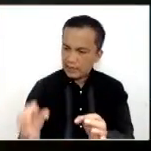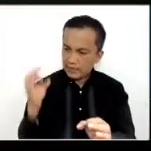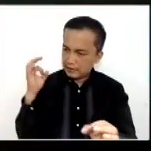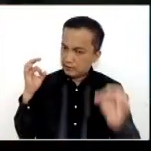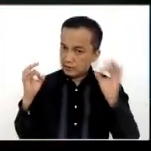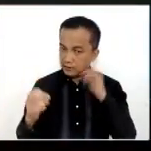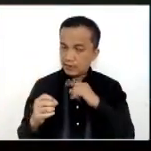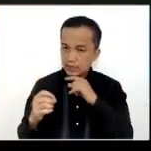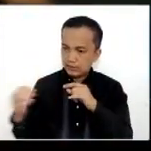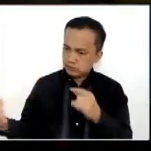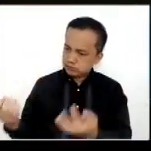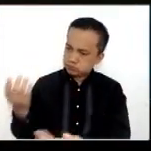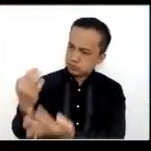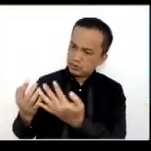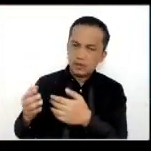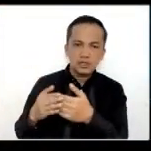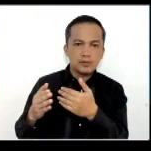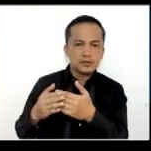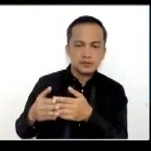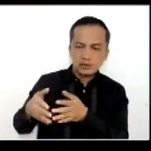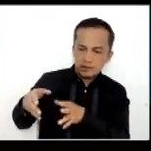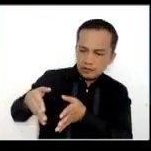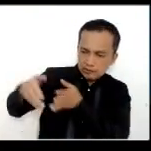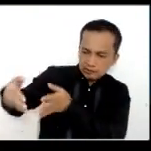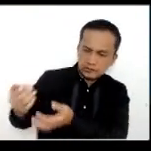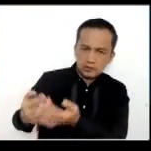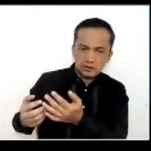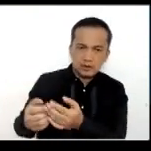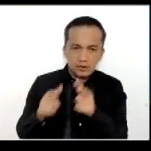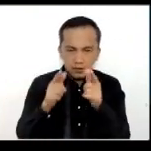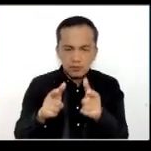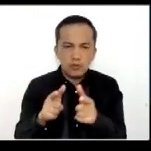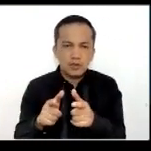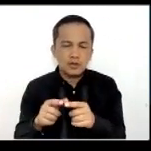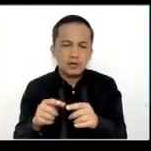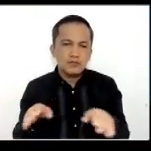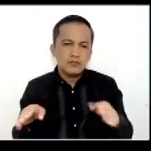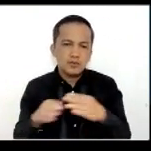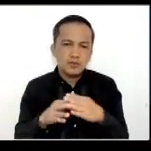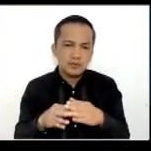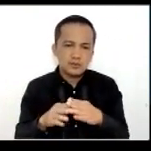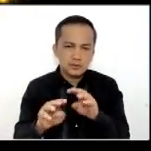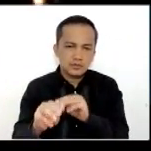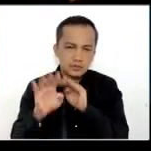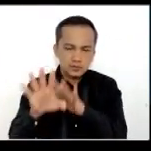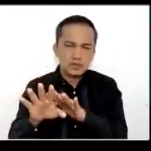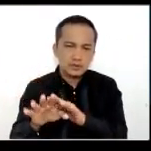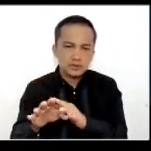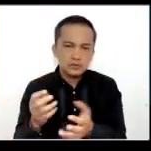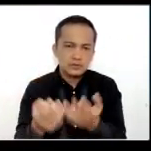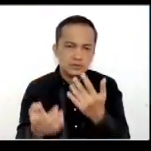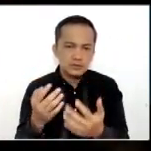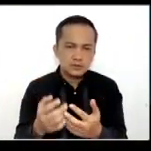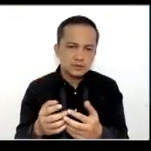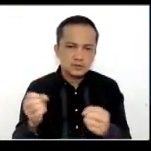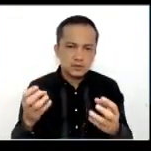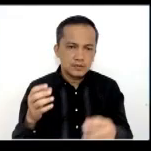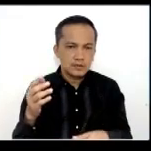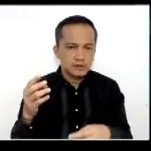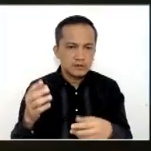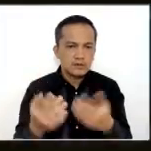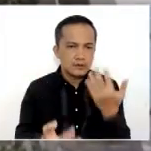malapit sa isang tunnel na ito. Nagmistula namang bulkan na may lava ang gilid ng mga bundok kung saan sumiklab ang kabi-kabilang